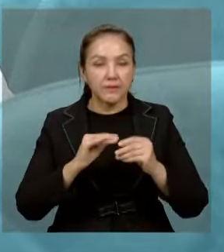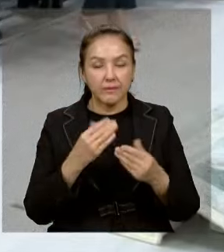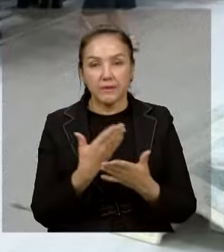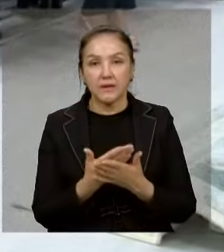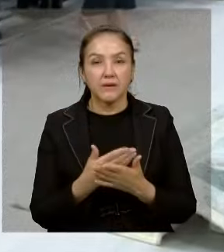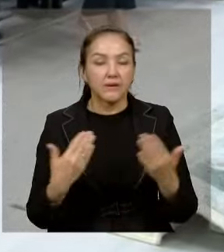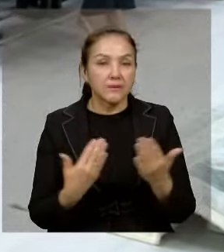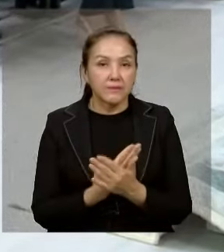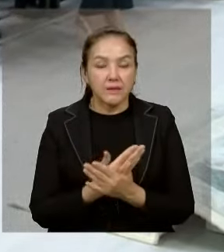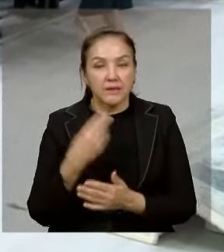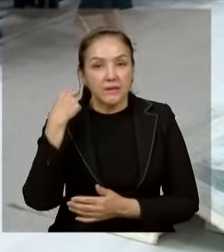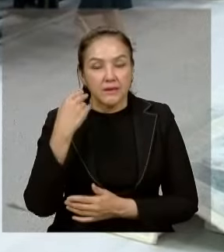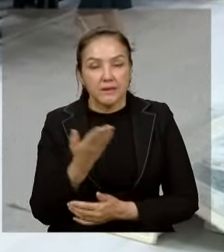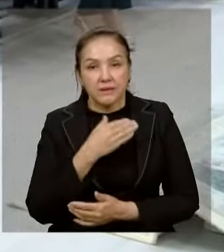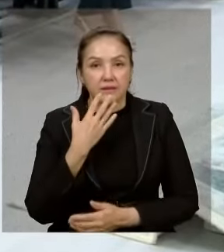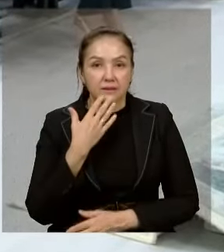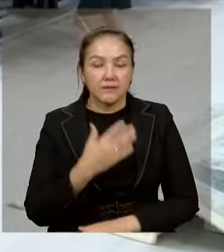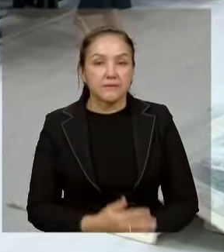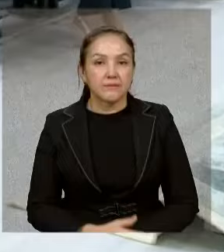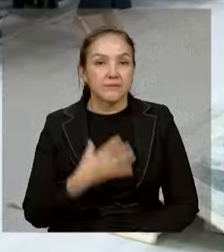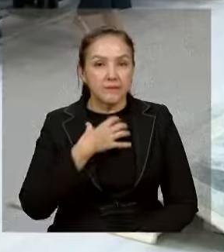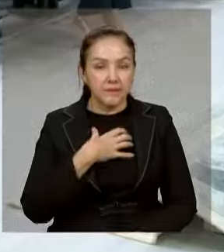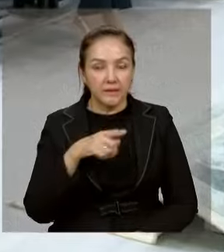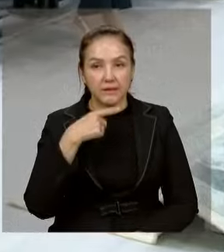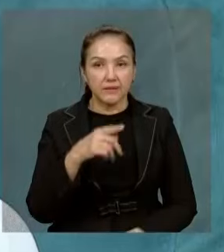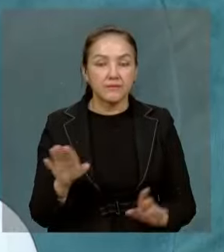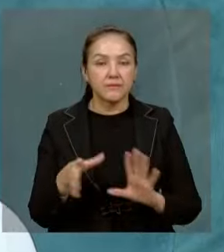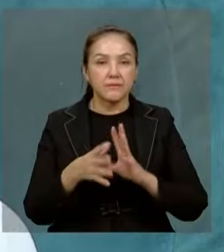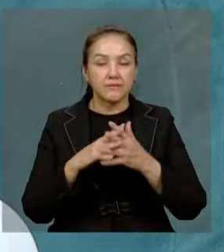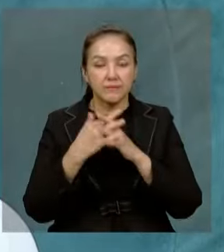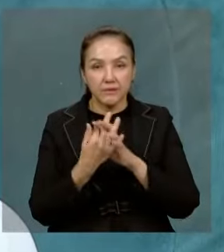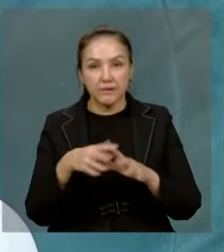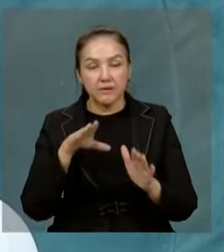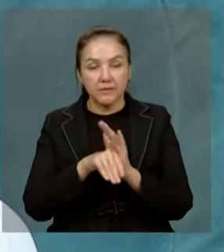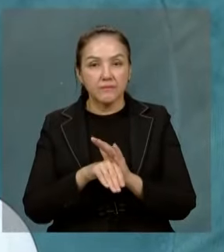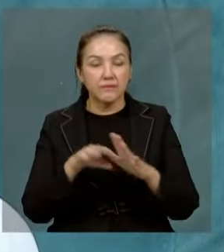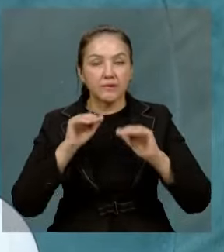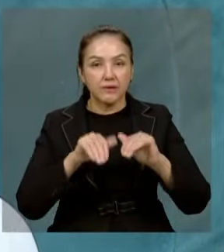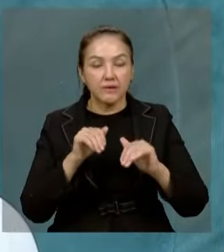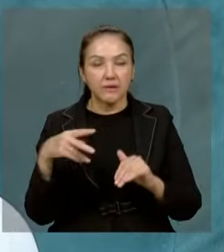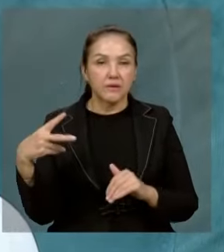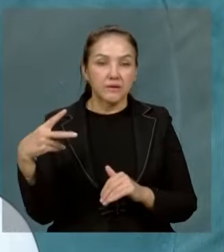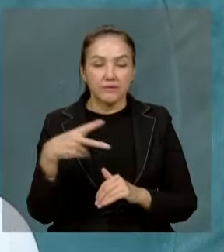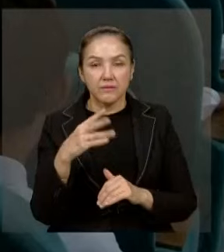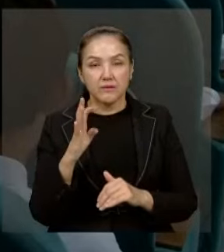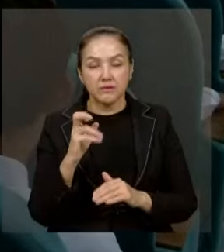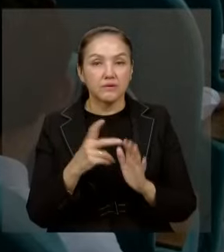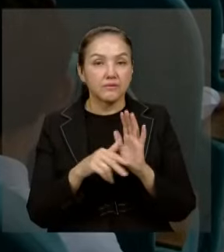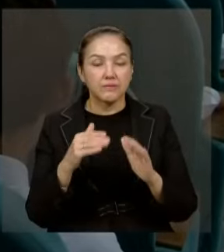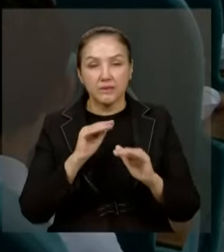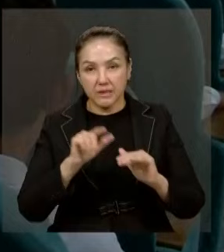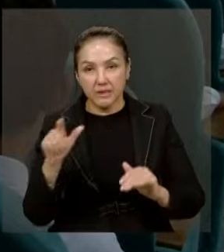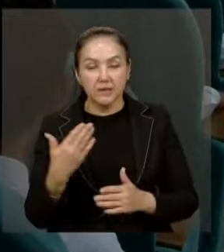формирования нового качества нашей нации важно подчеркнуть что всего в колледже обучается свыше 2 человек по